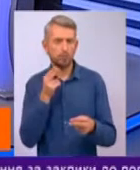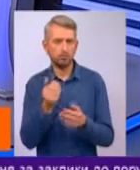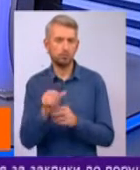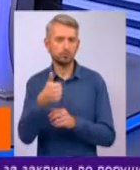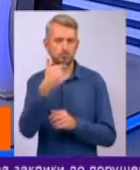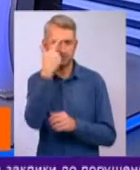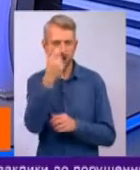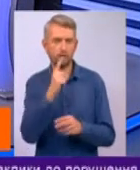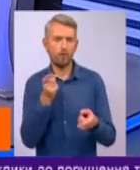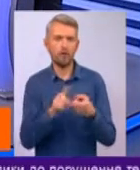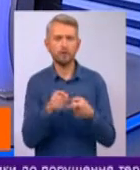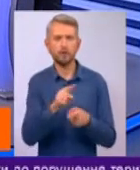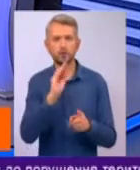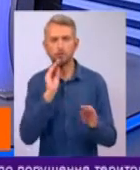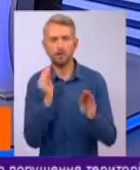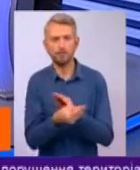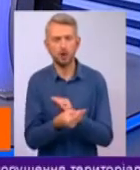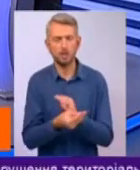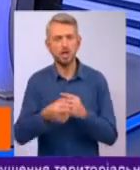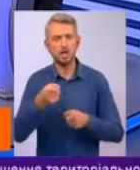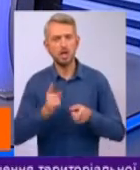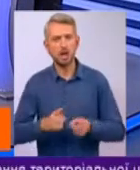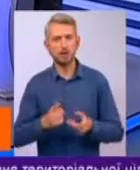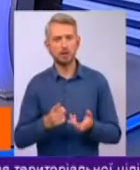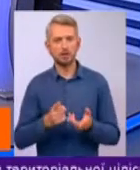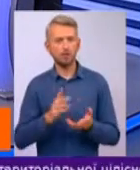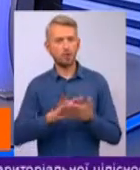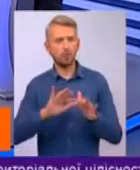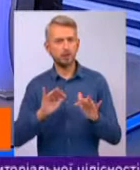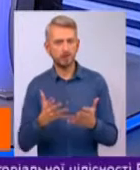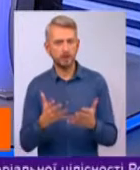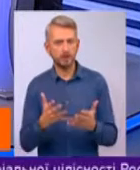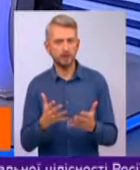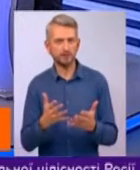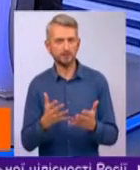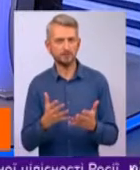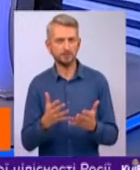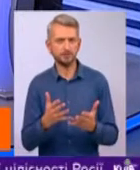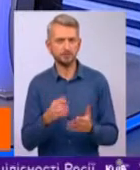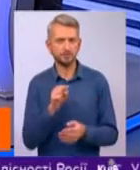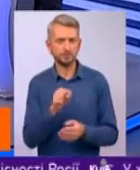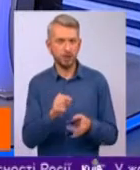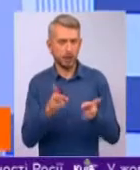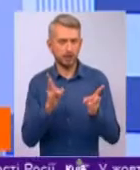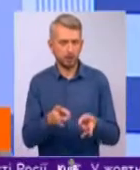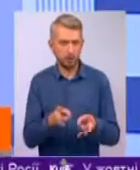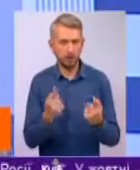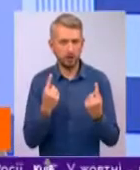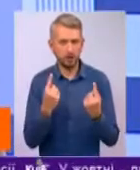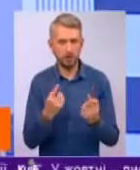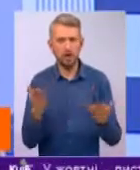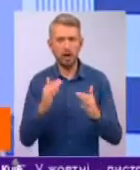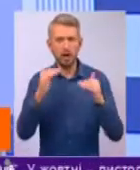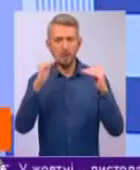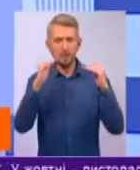щоб приховати власне реальні обставини цієї катастрофи масштабної, яка